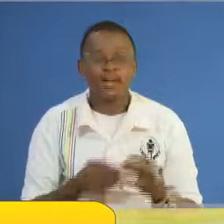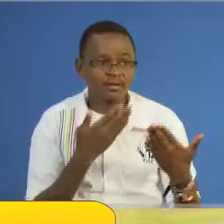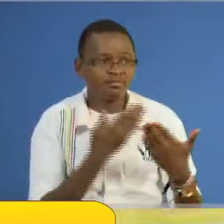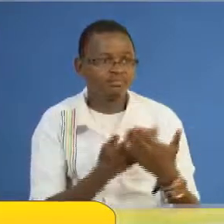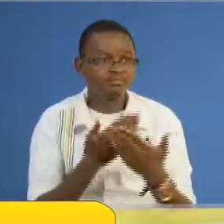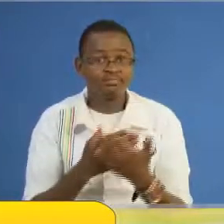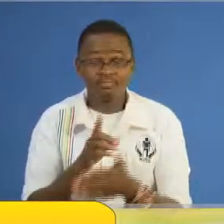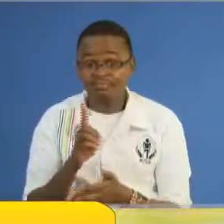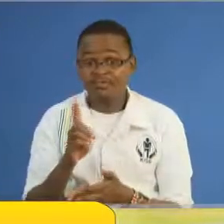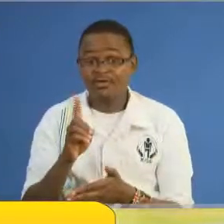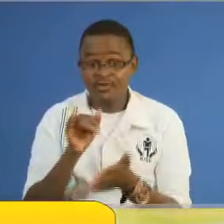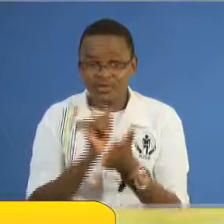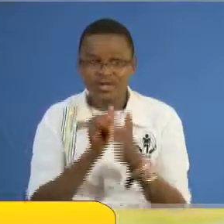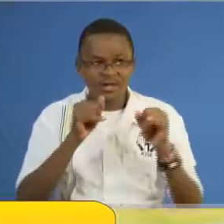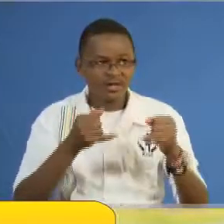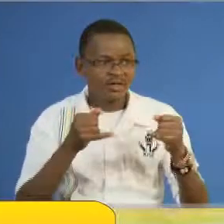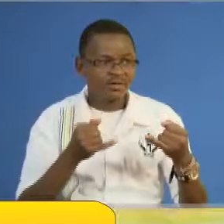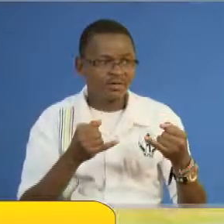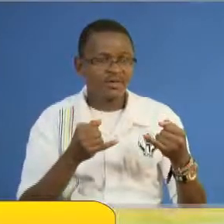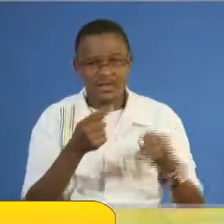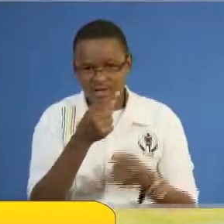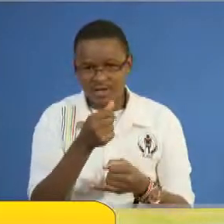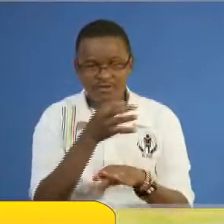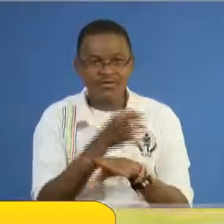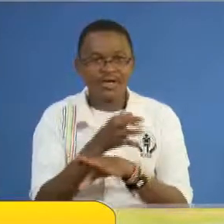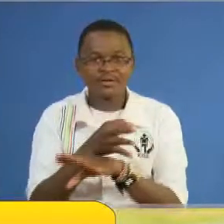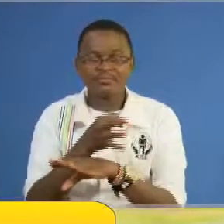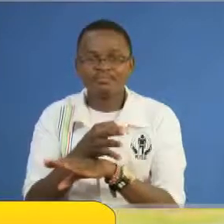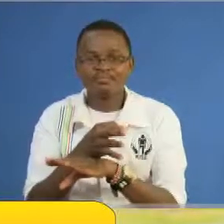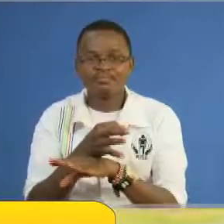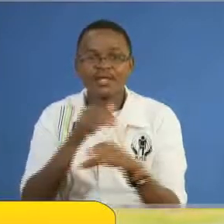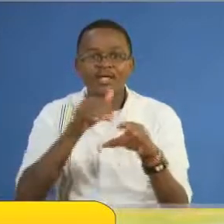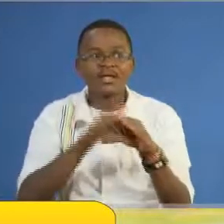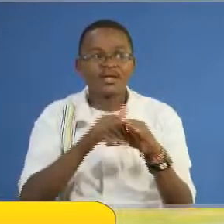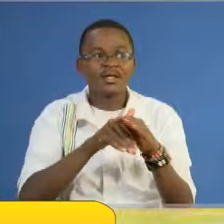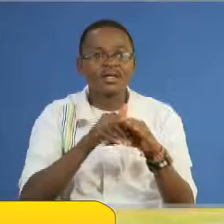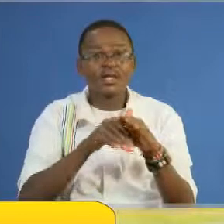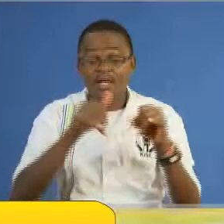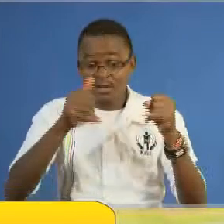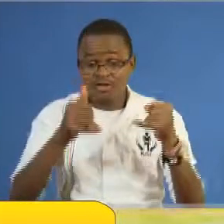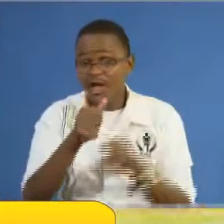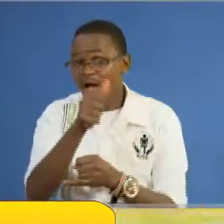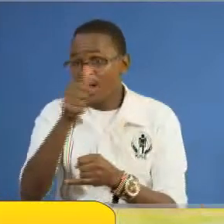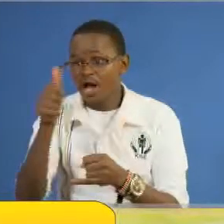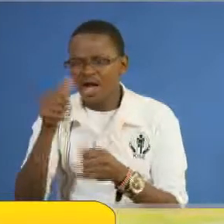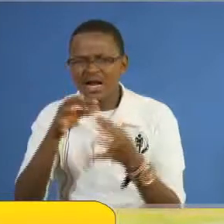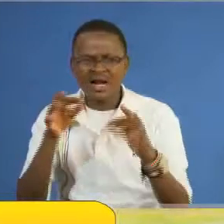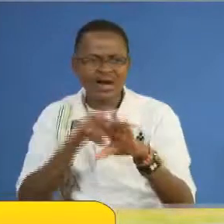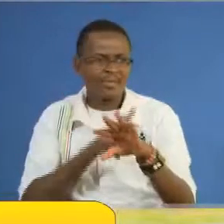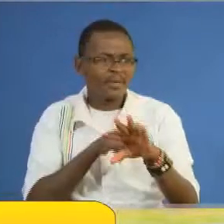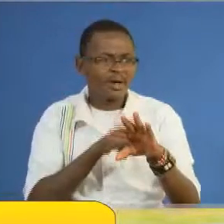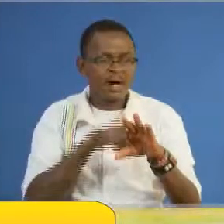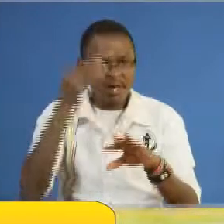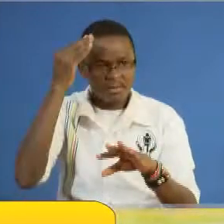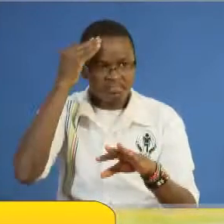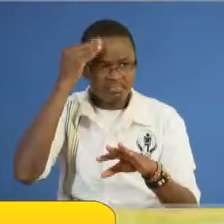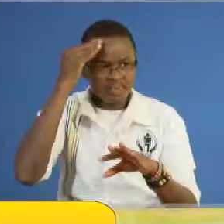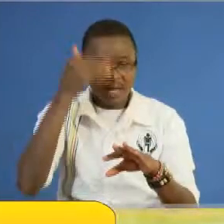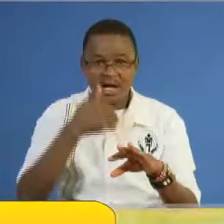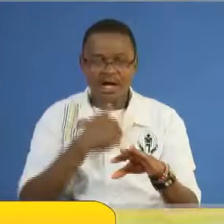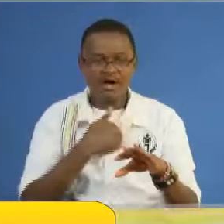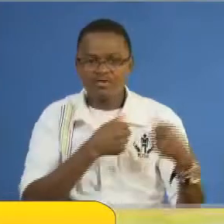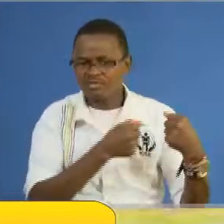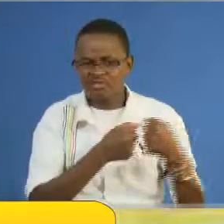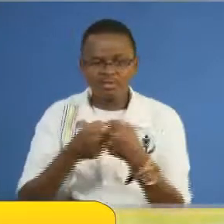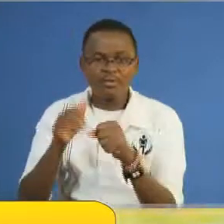Shukran sana Chris kwa taarifa hiyo ya pesa bandia. Katika taarifa nyingine ni kuwa kwa muda mrefu sekta ya elimu imekumbwa